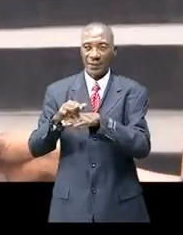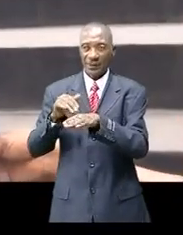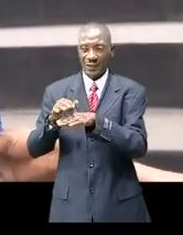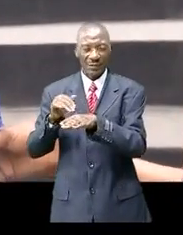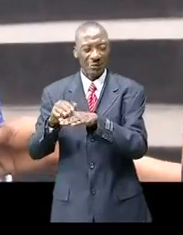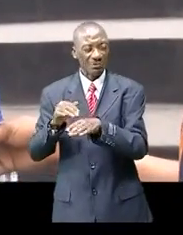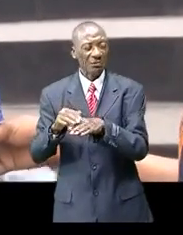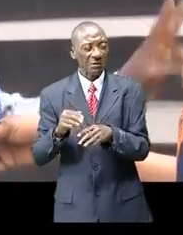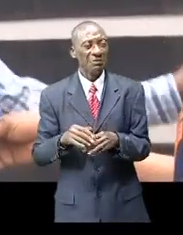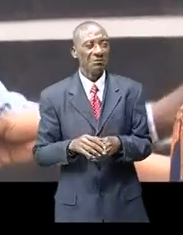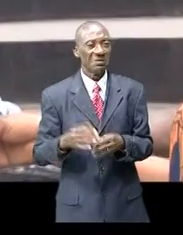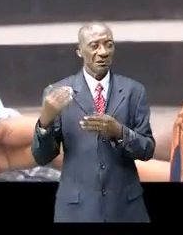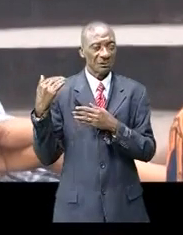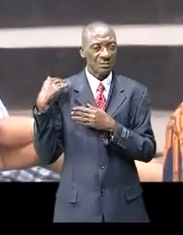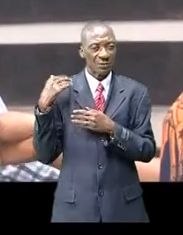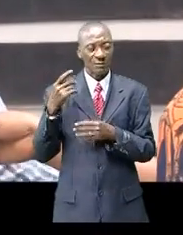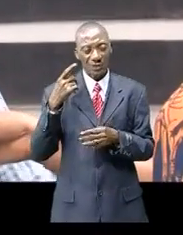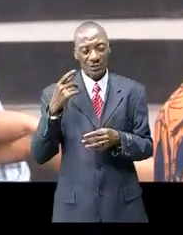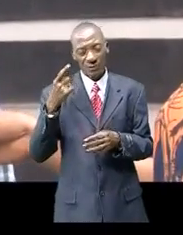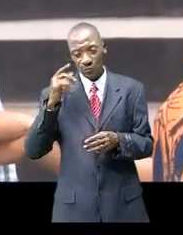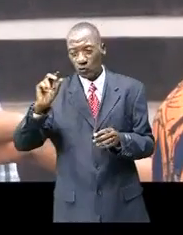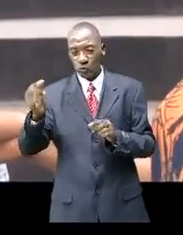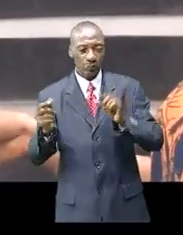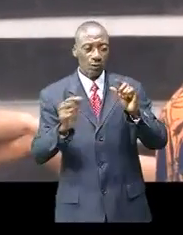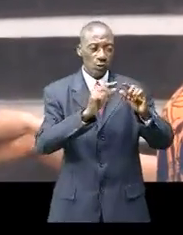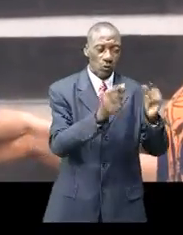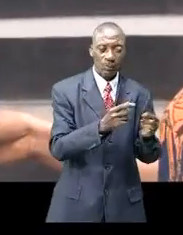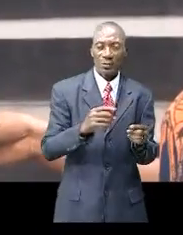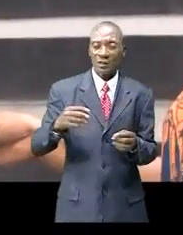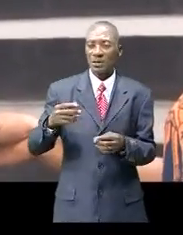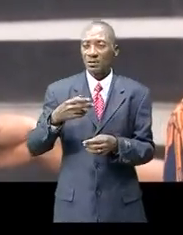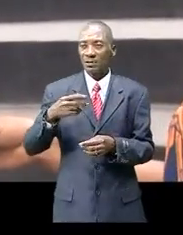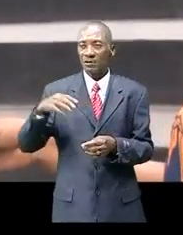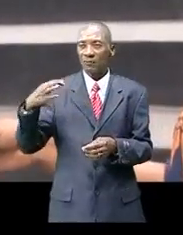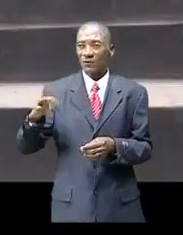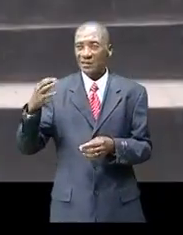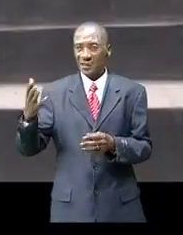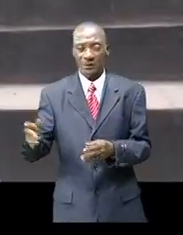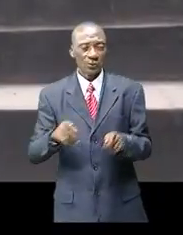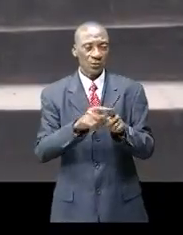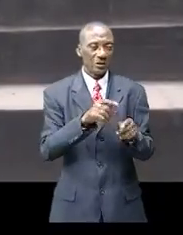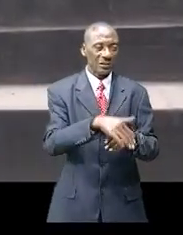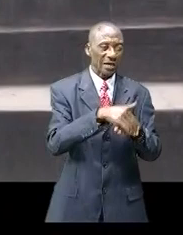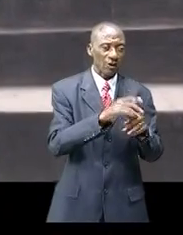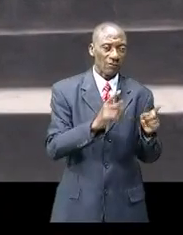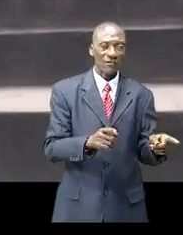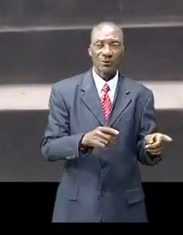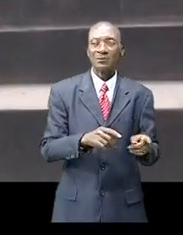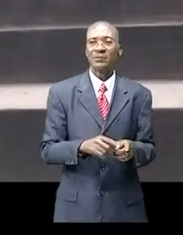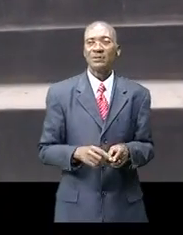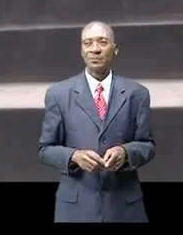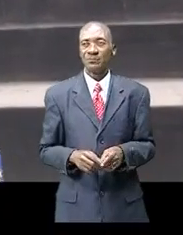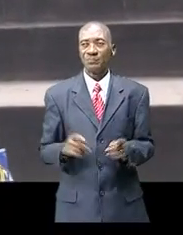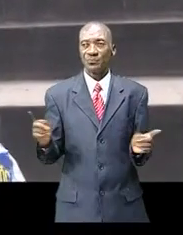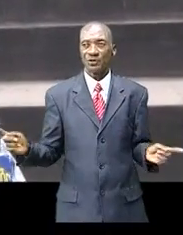dont 2 pôles francophones, 2 autres pôles anglophones, qui sont venus le jour de